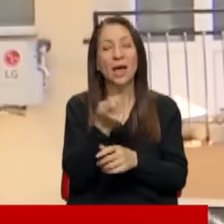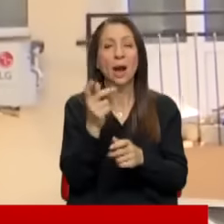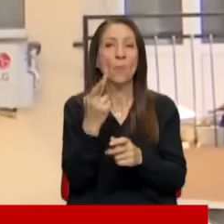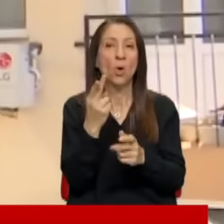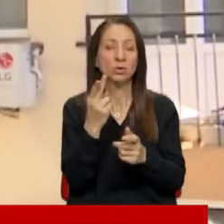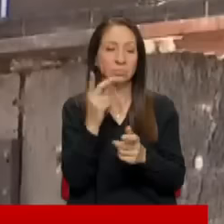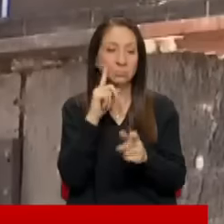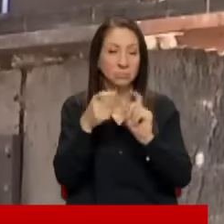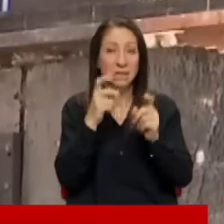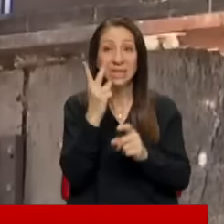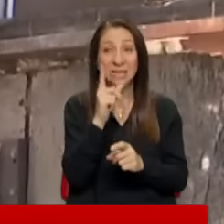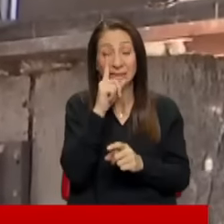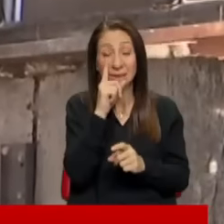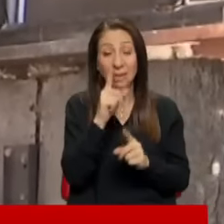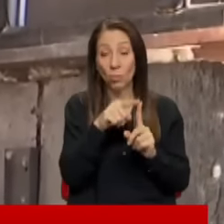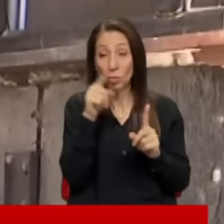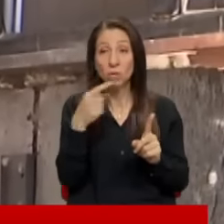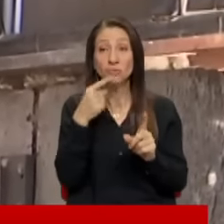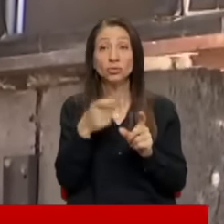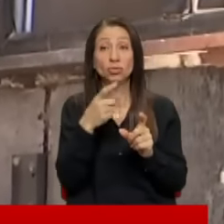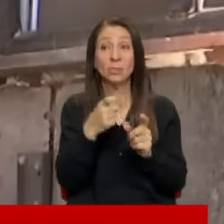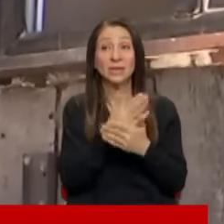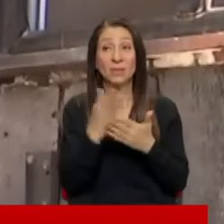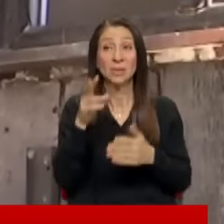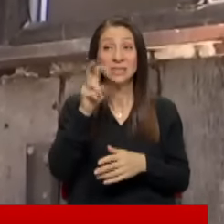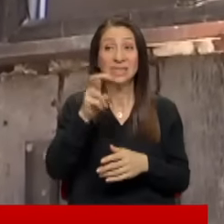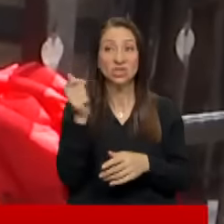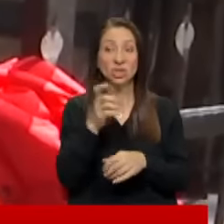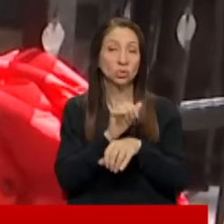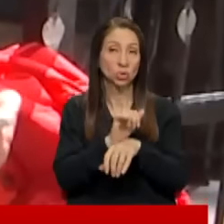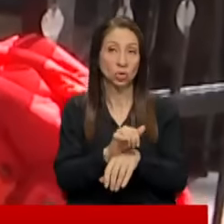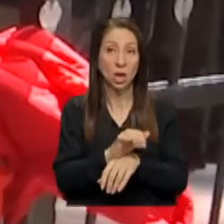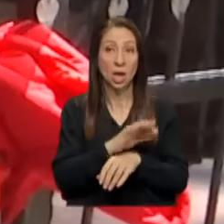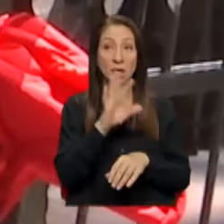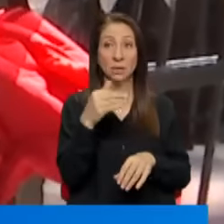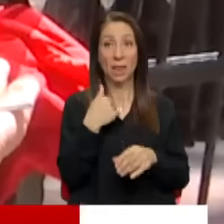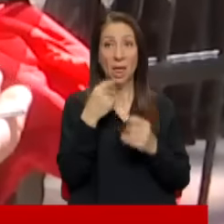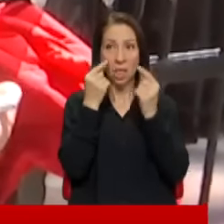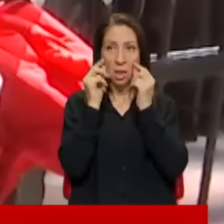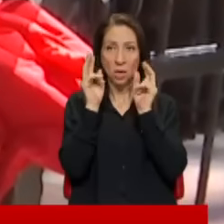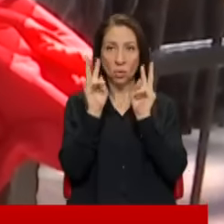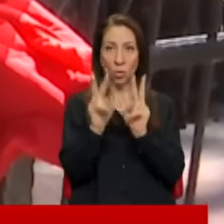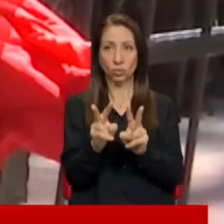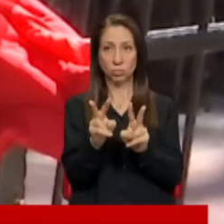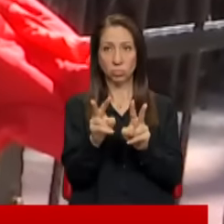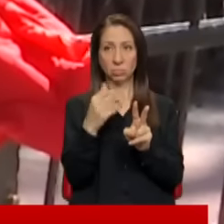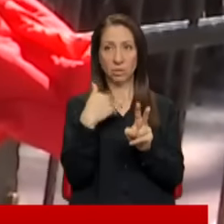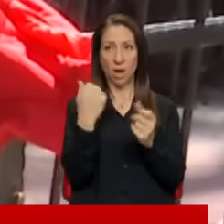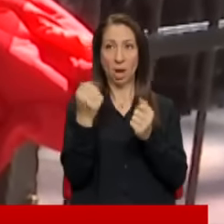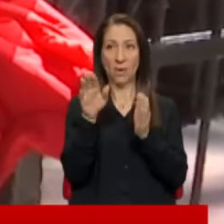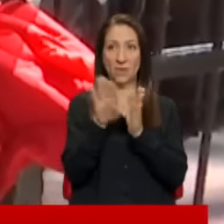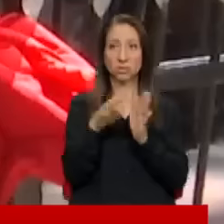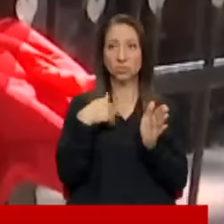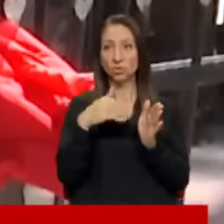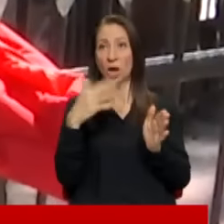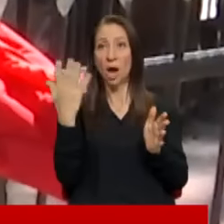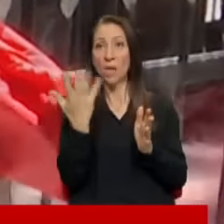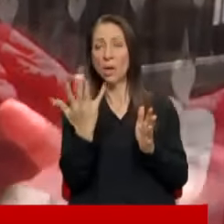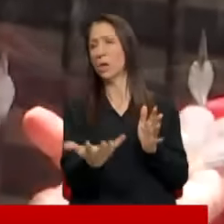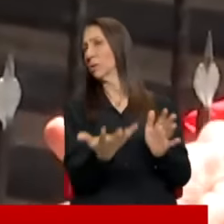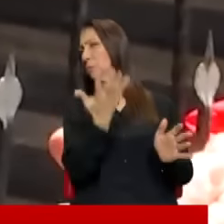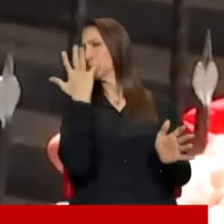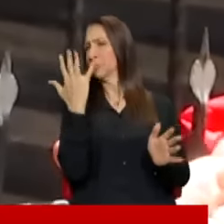2 Nisan'dan bu yana soruşturma sürüyor. 8 kişi tutuklu. Her şey burada benim gözümün önünde oldu. Ya benim burada aracım vardı, çıkardım, bütün alevler